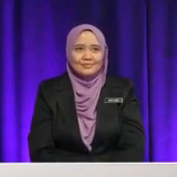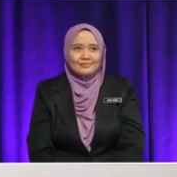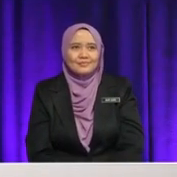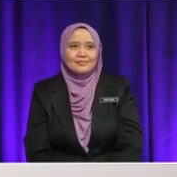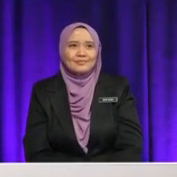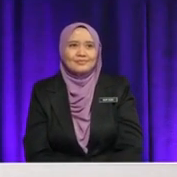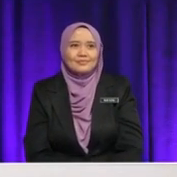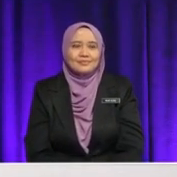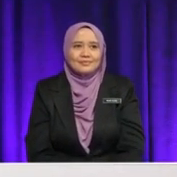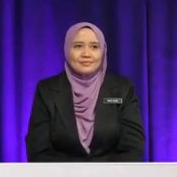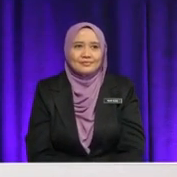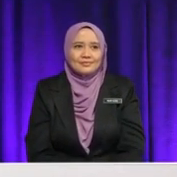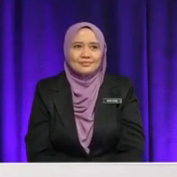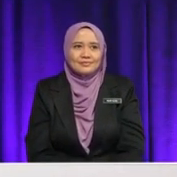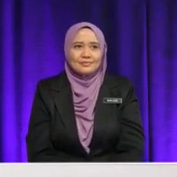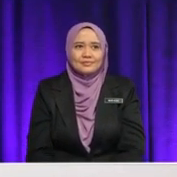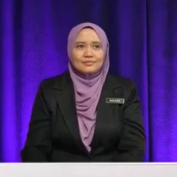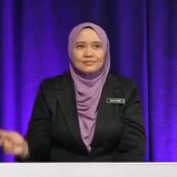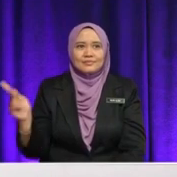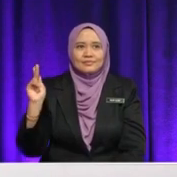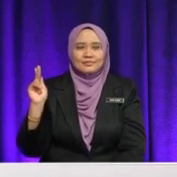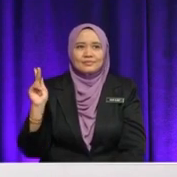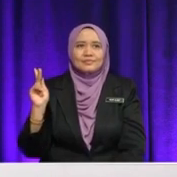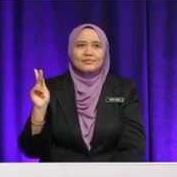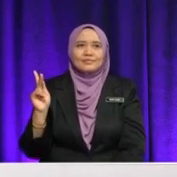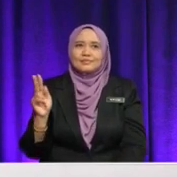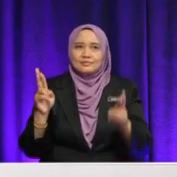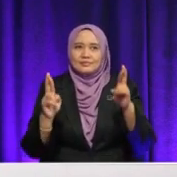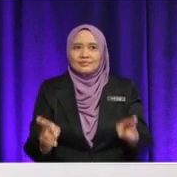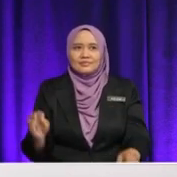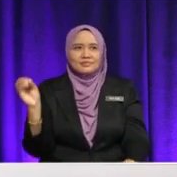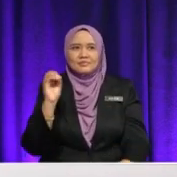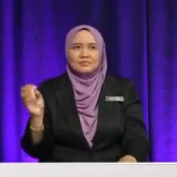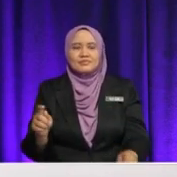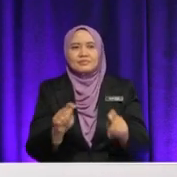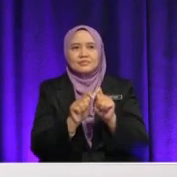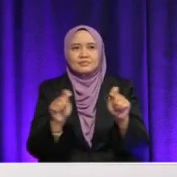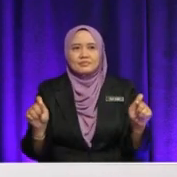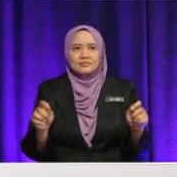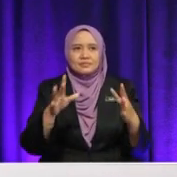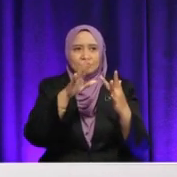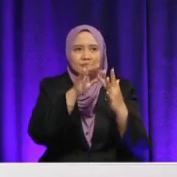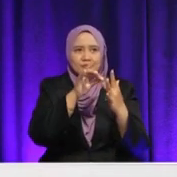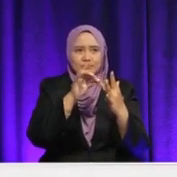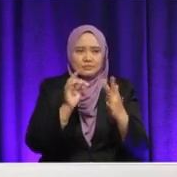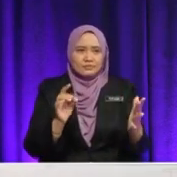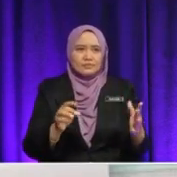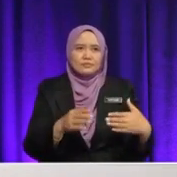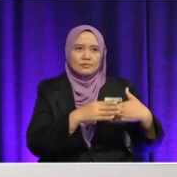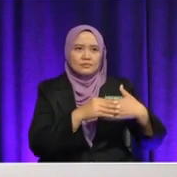soal pantainya berbunyi kuas rakyat ciard harinya memilih pemimpin yang berwibawa